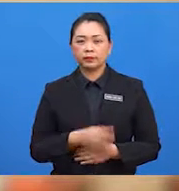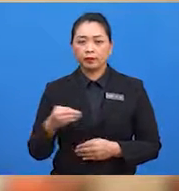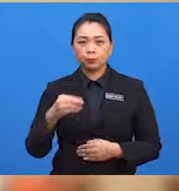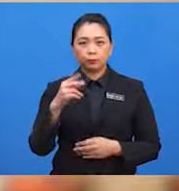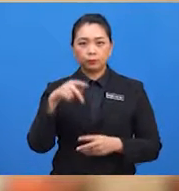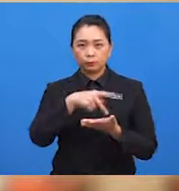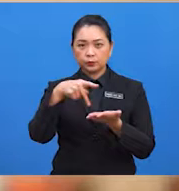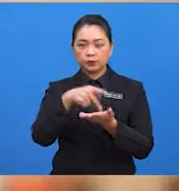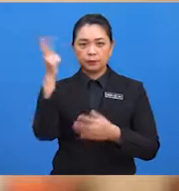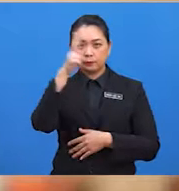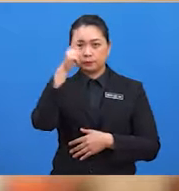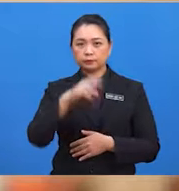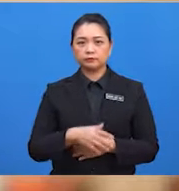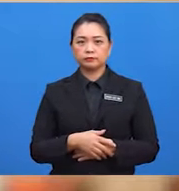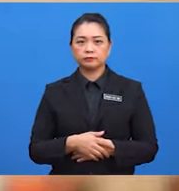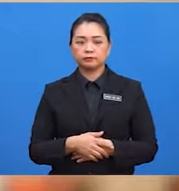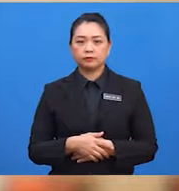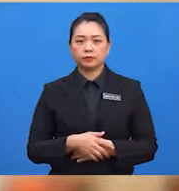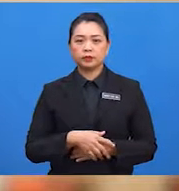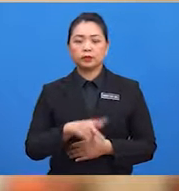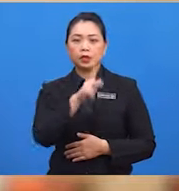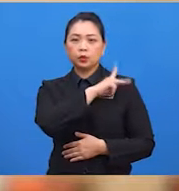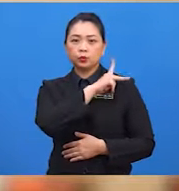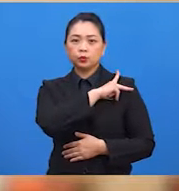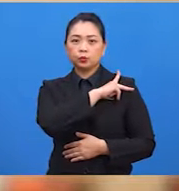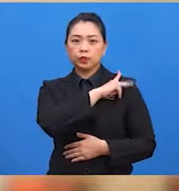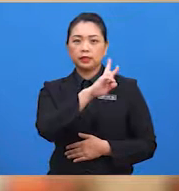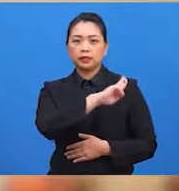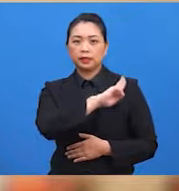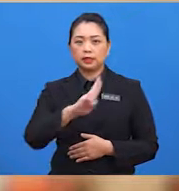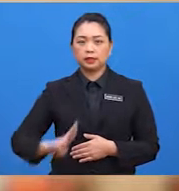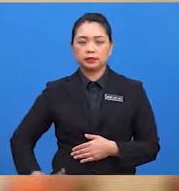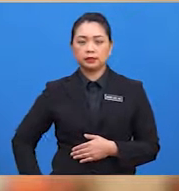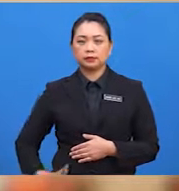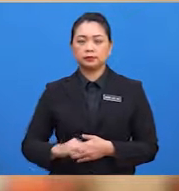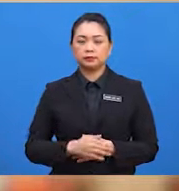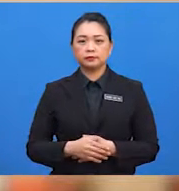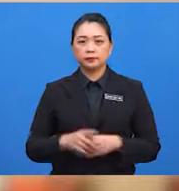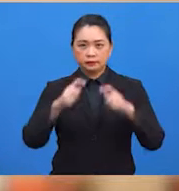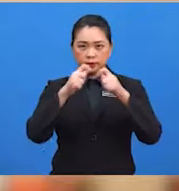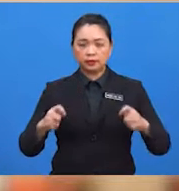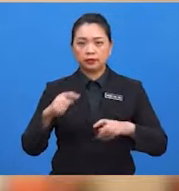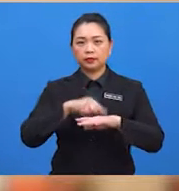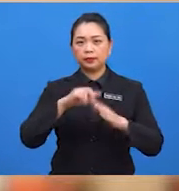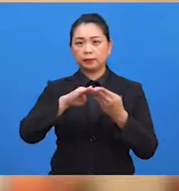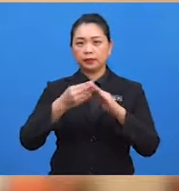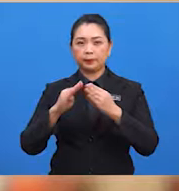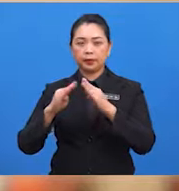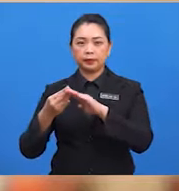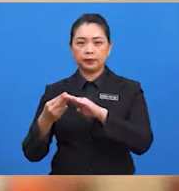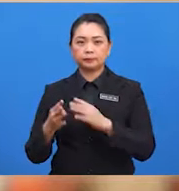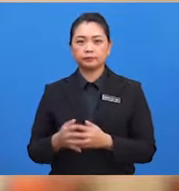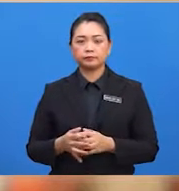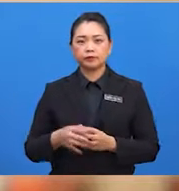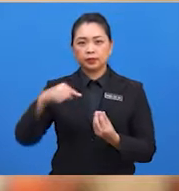Ketua pemerintah seperti raja, golongan pembesar dan golongan agama tinggal di bandar. Di sekeliling bandar